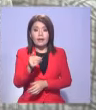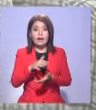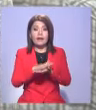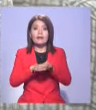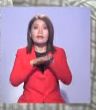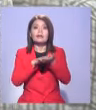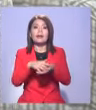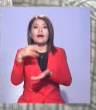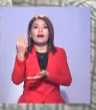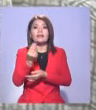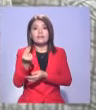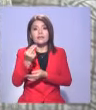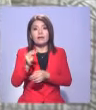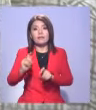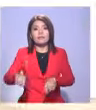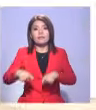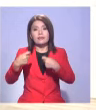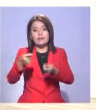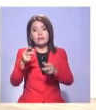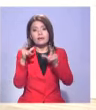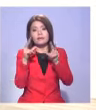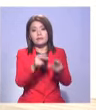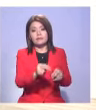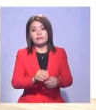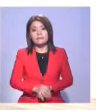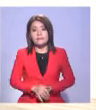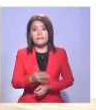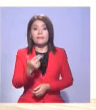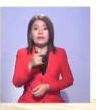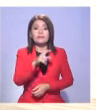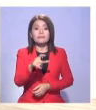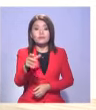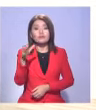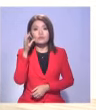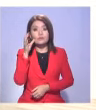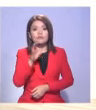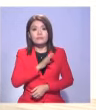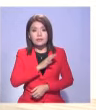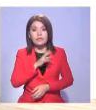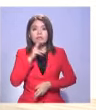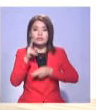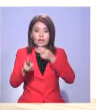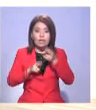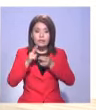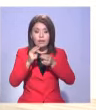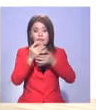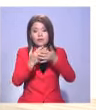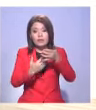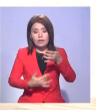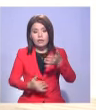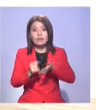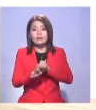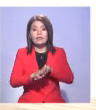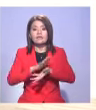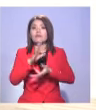арыздарын Астанаға жеткіземіз деп уәдетті. Біз оларын бәрін тыңдадық, алдағыда олардың жаңағы шағымдарын тағы да қарап, ажал